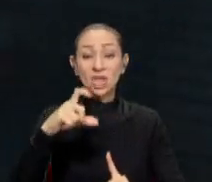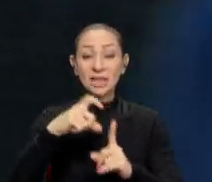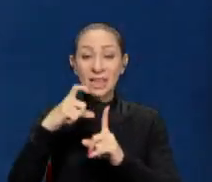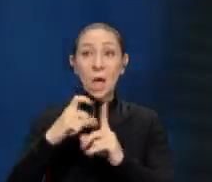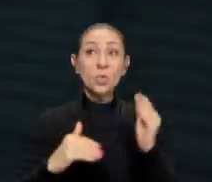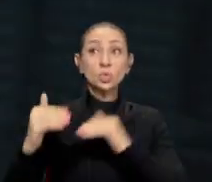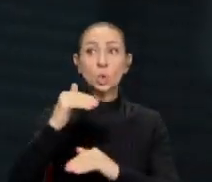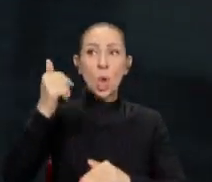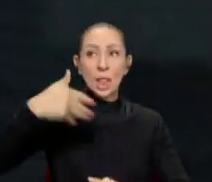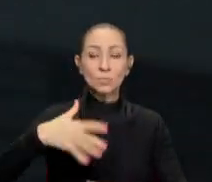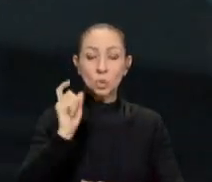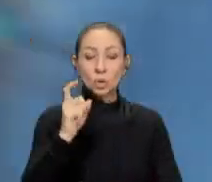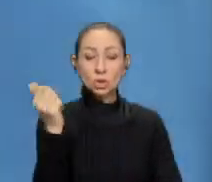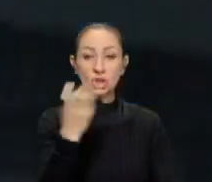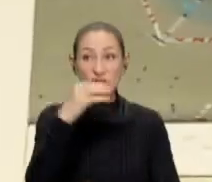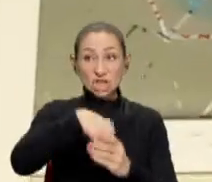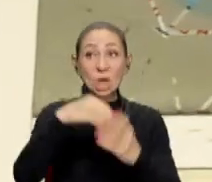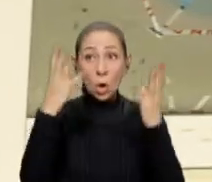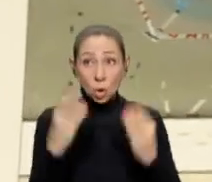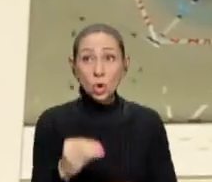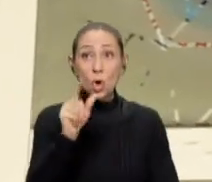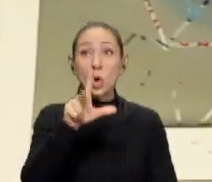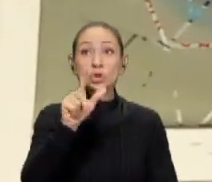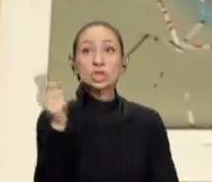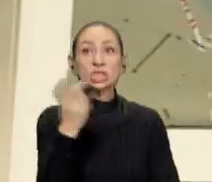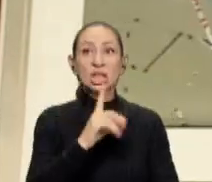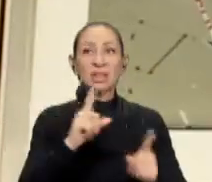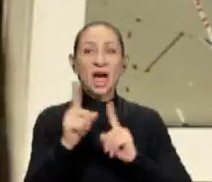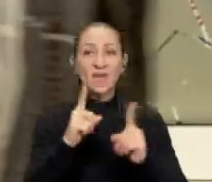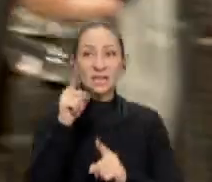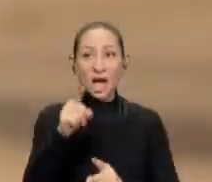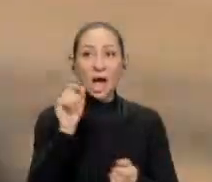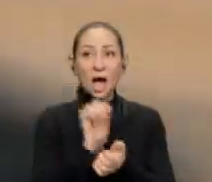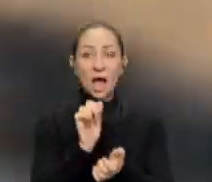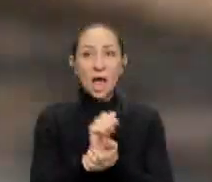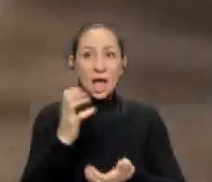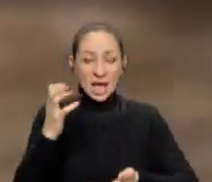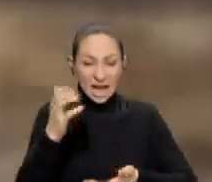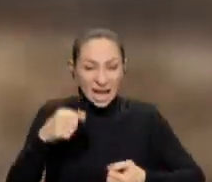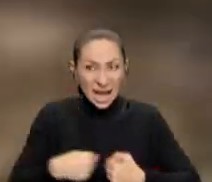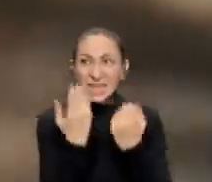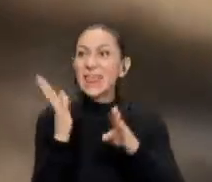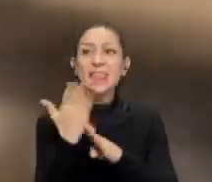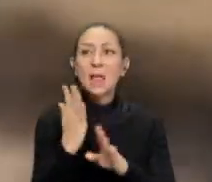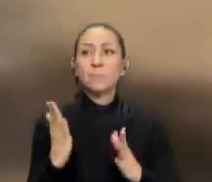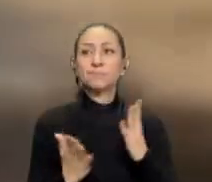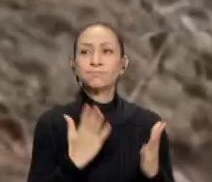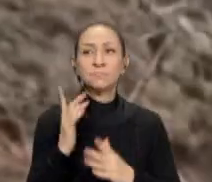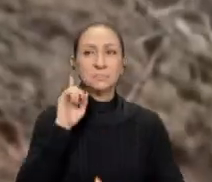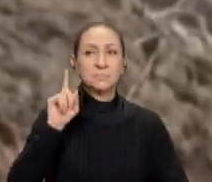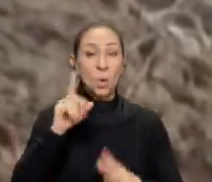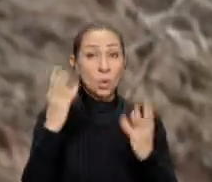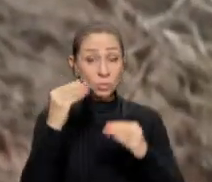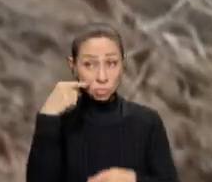üst yönetiminden 9 kişinin de aralarında olduğu 13 sanıklı davada aileler kazanın nedeni olarak ihmalleri